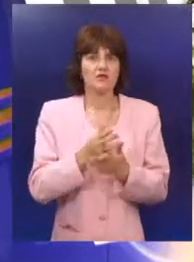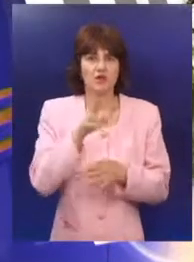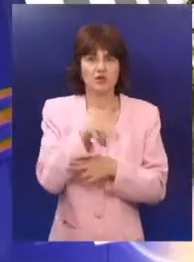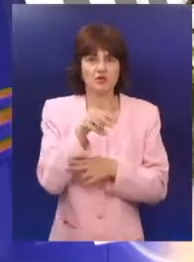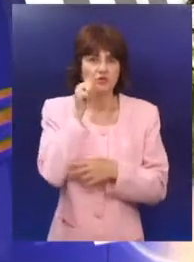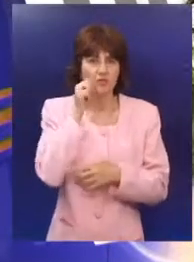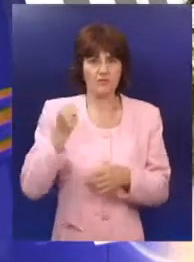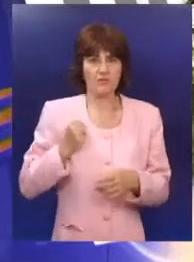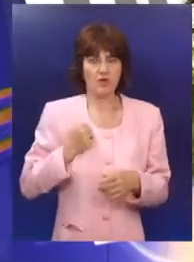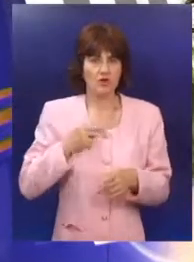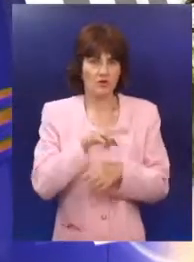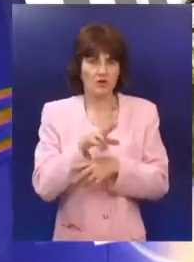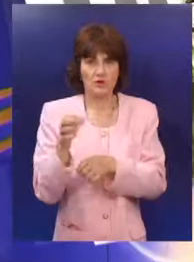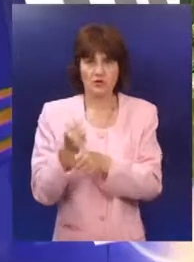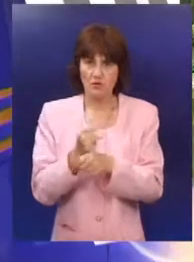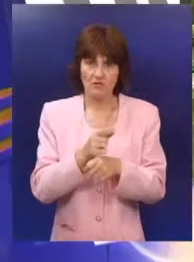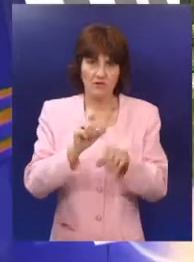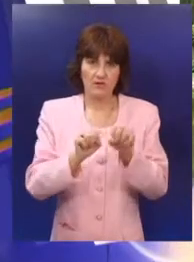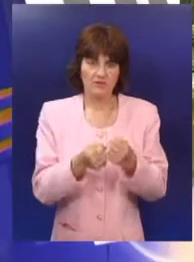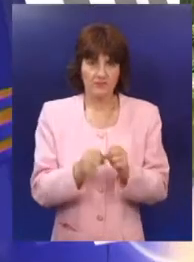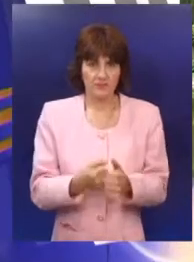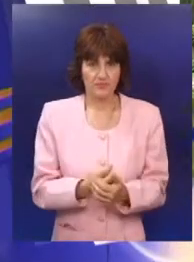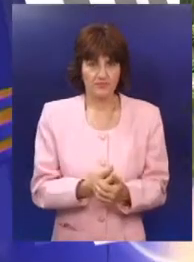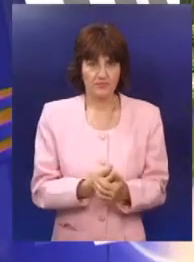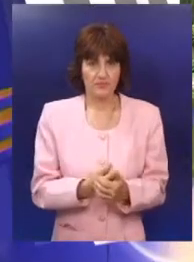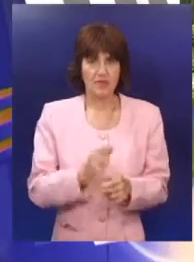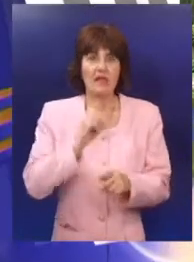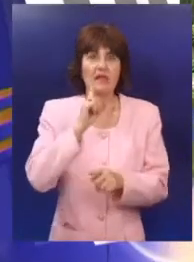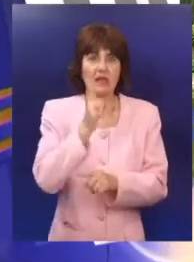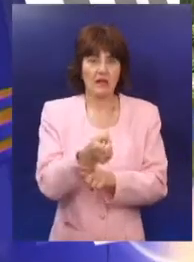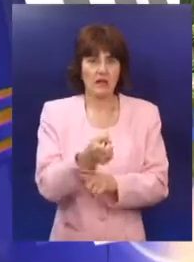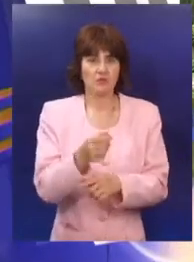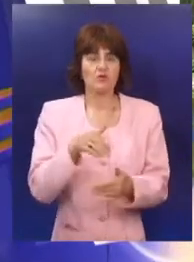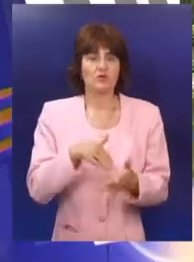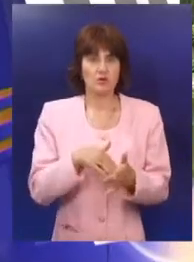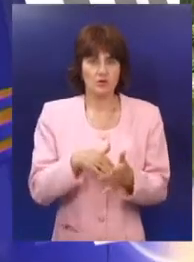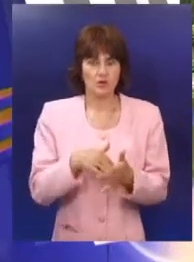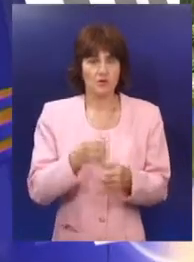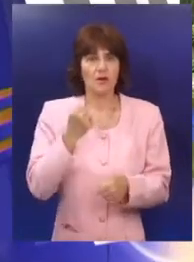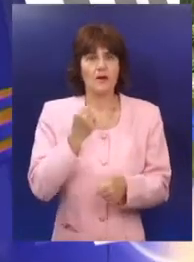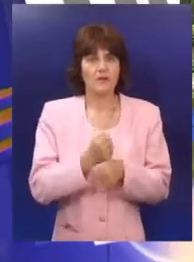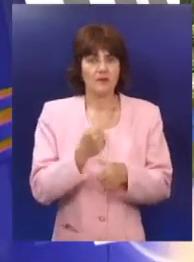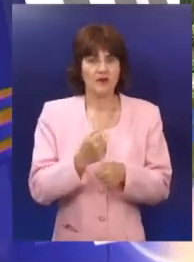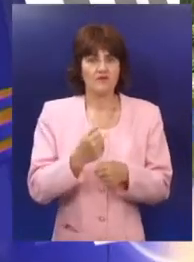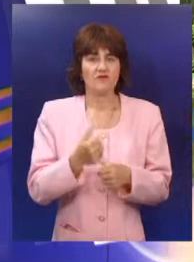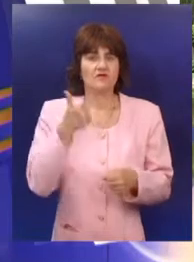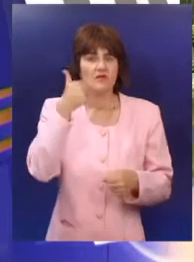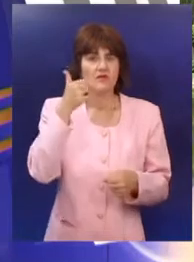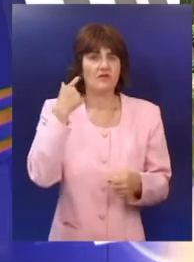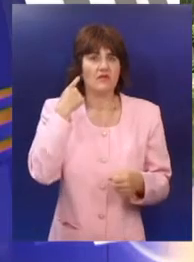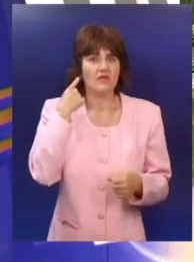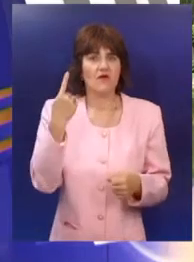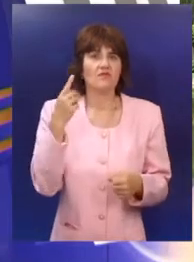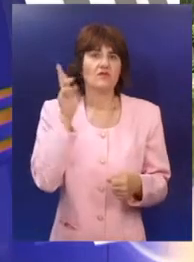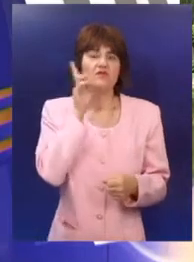čuvar. Ono što je ostalo da se završi i što je već naručeno, to je jedan novi javni toalet,